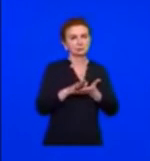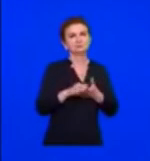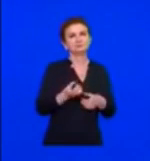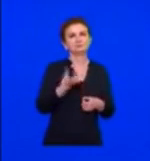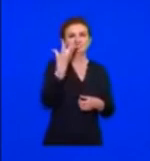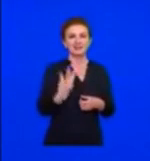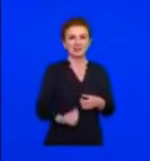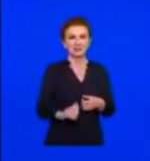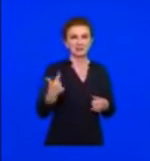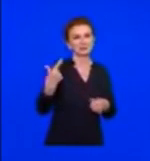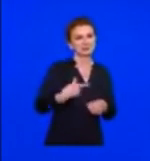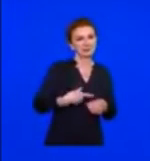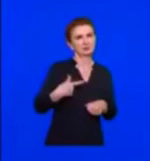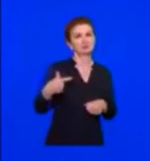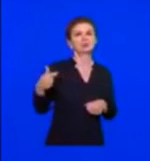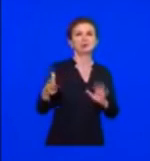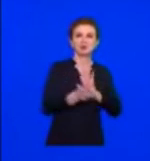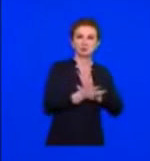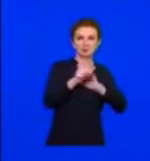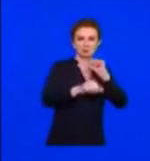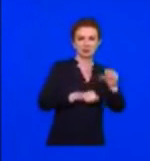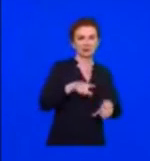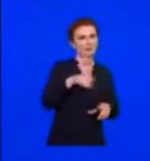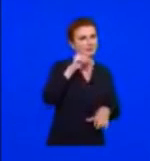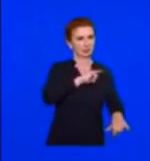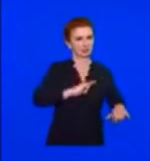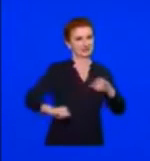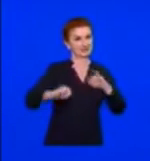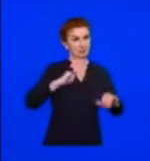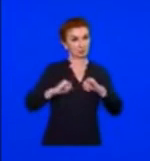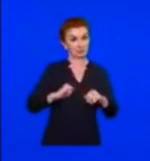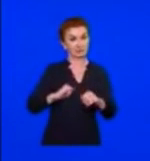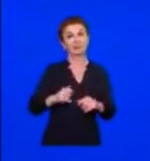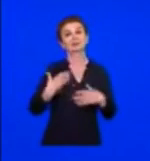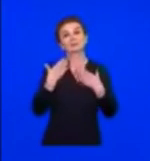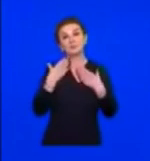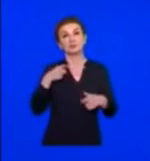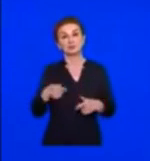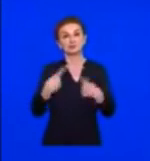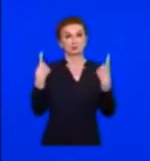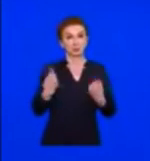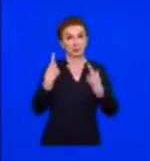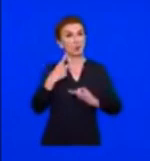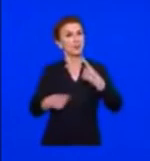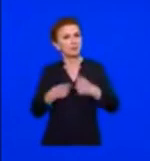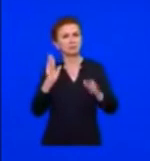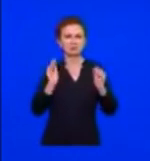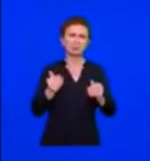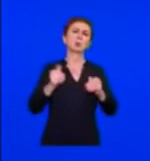2018 roku wyborami samorządowymi, i sytuacja polityczna dzięki temu też będzie mogła wrócić